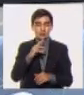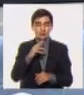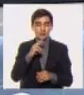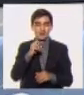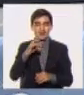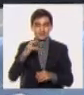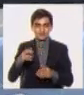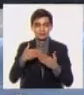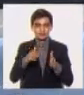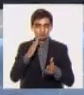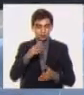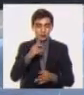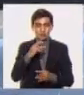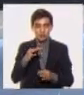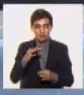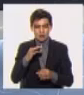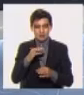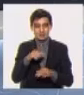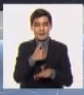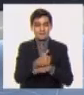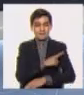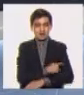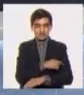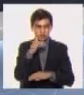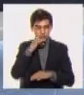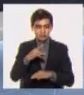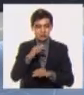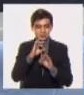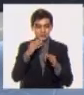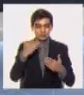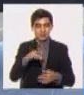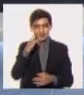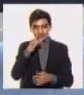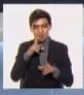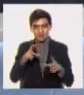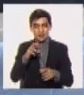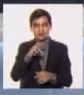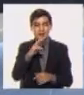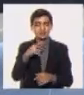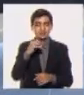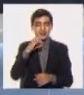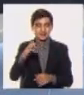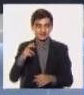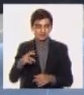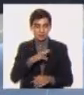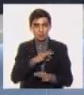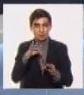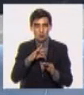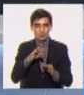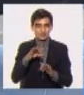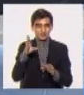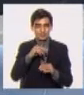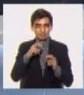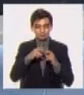врач республики. Но судя по данным карты Яндекса, казахстанцы, которые регистрируют самоизоляцию